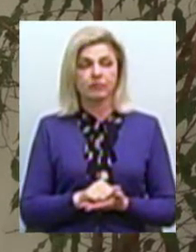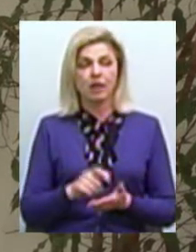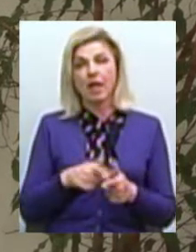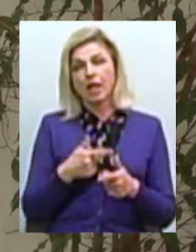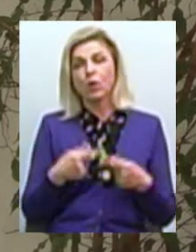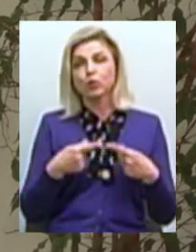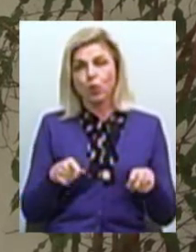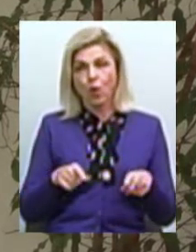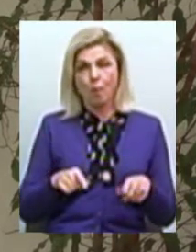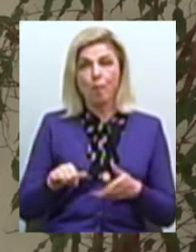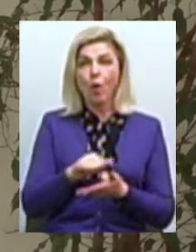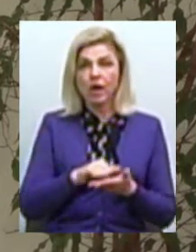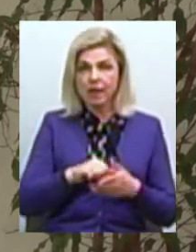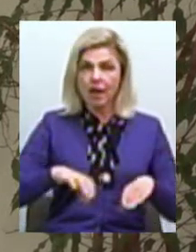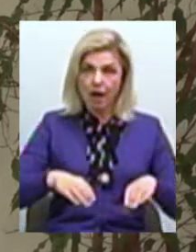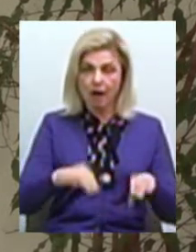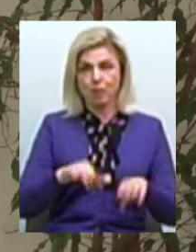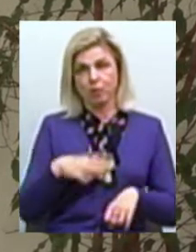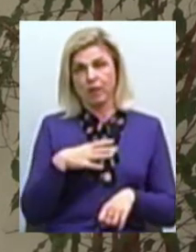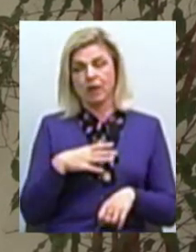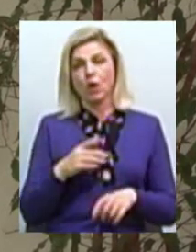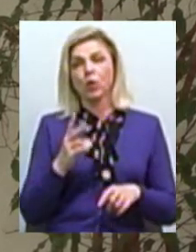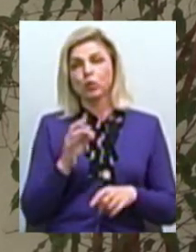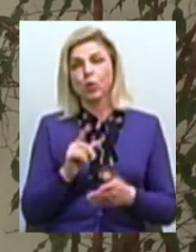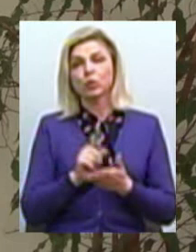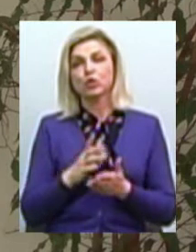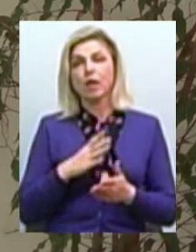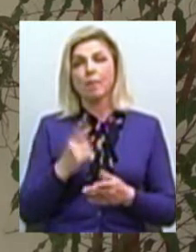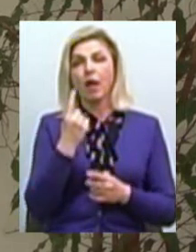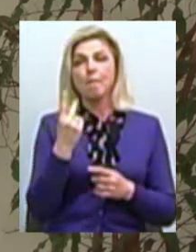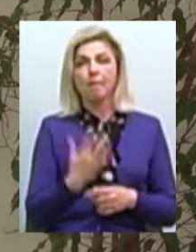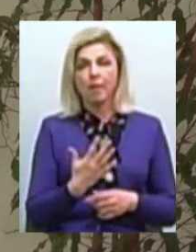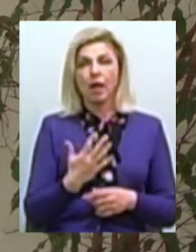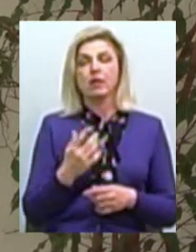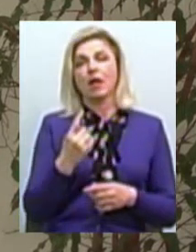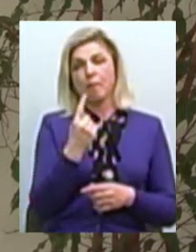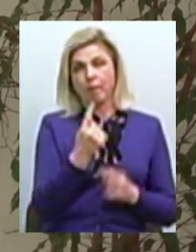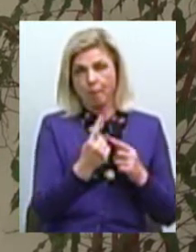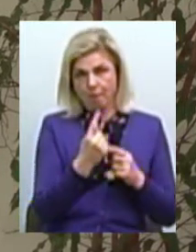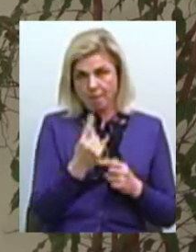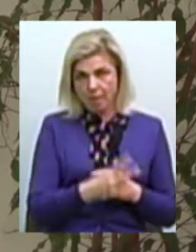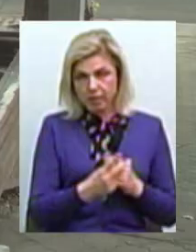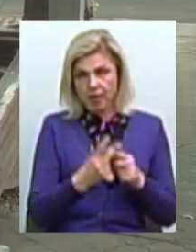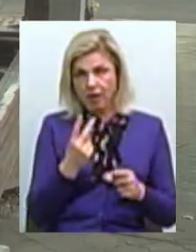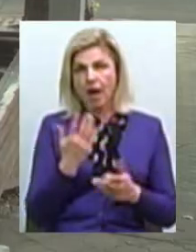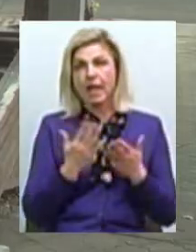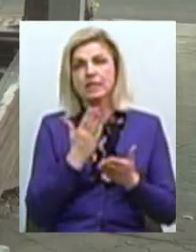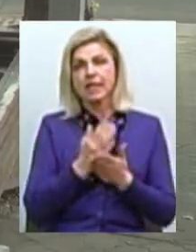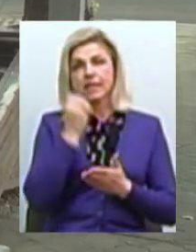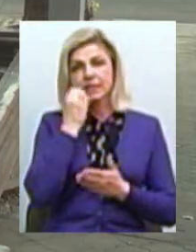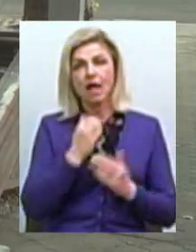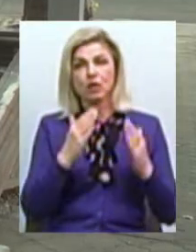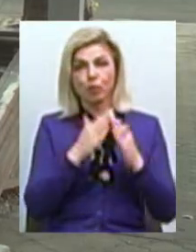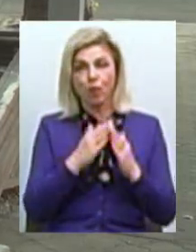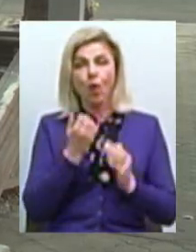інше. І може бути менше 1,5 на 1,5, якщо є вже старі забудови. Коли наша знімальна